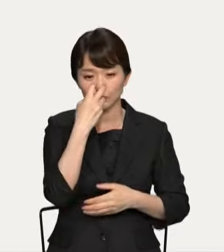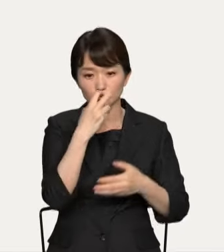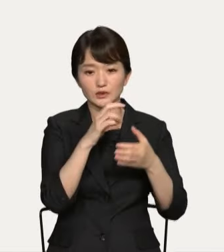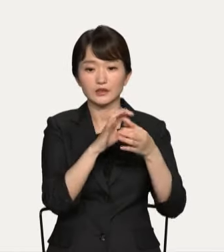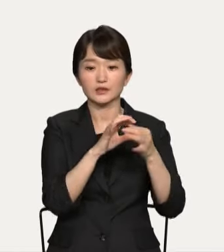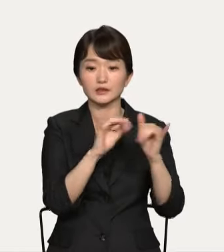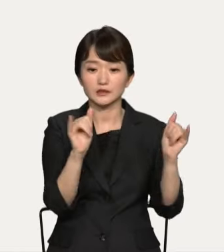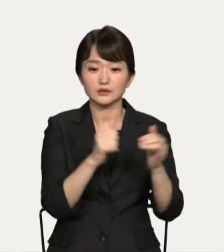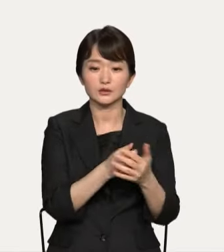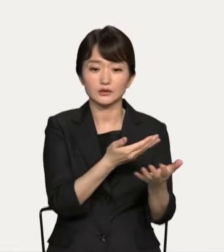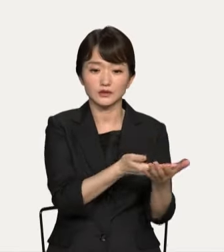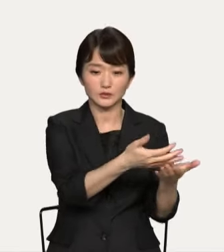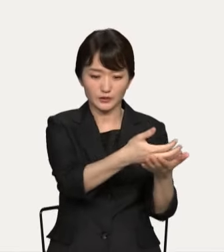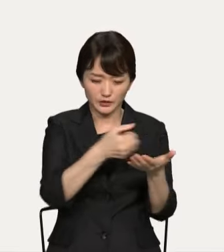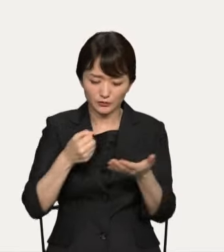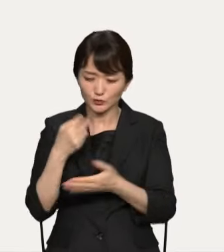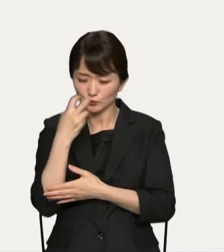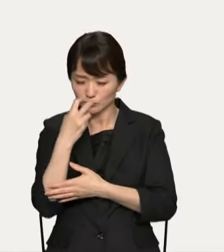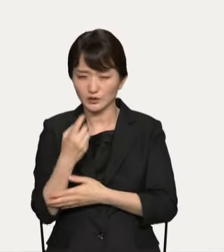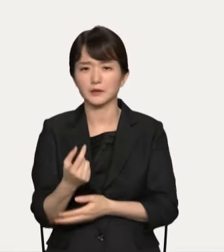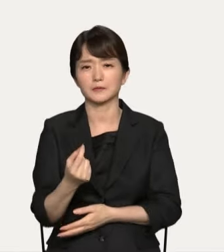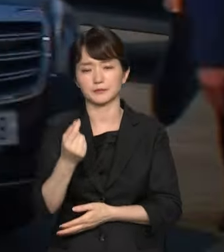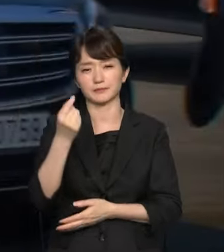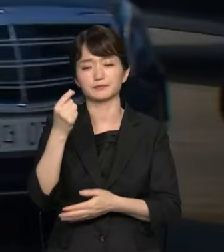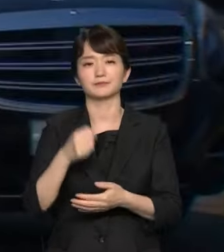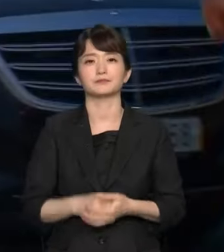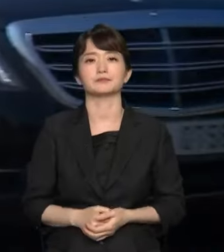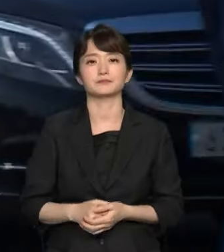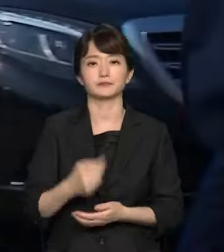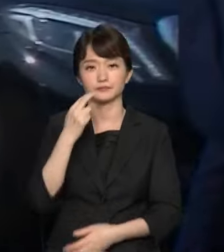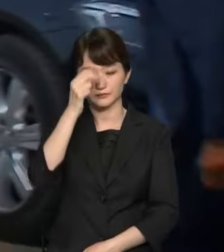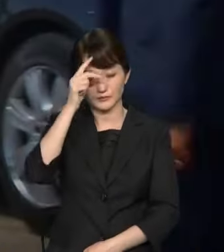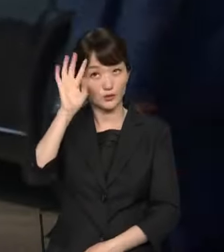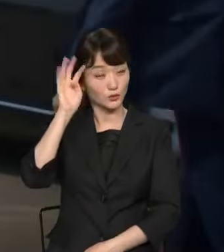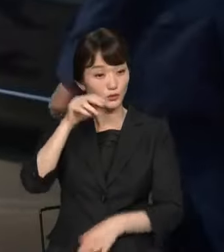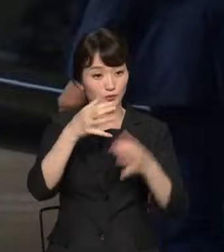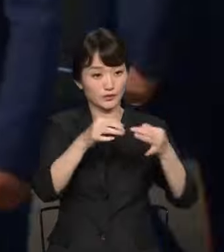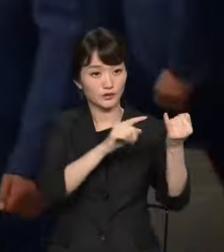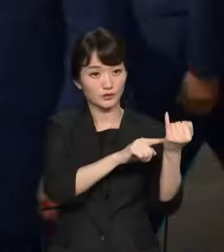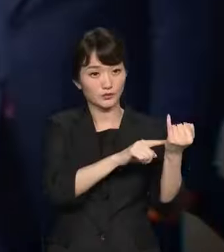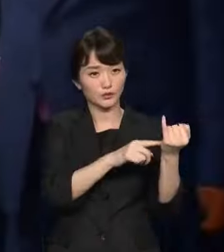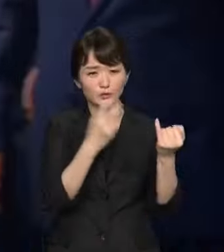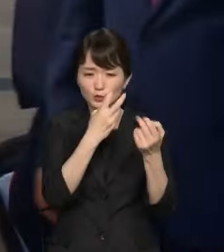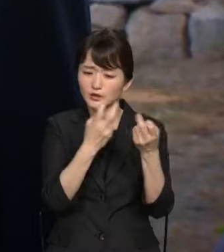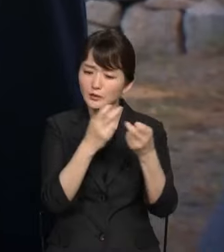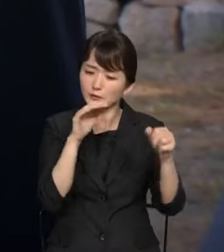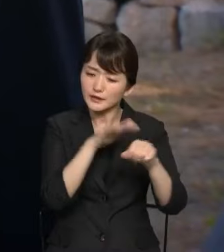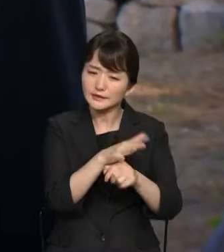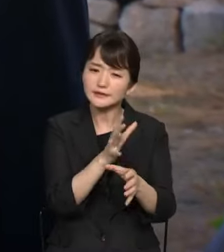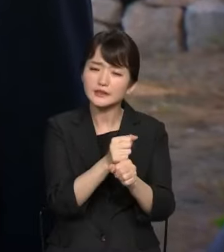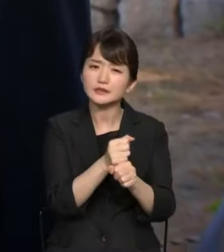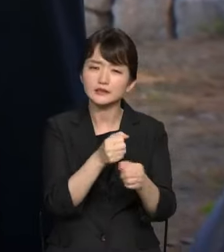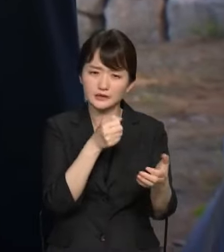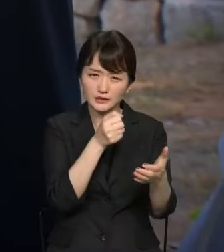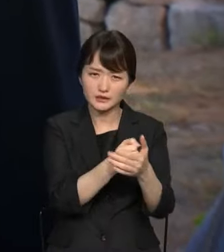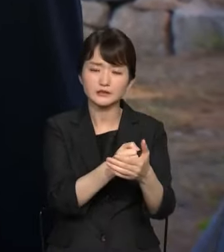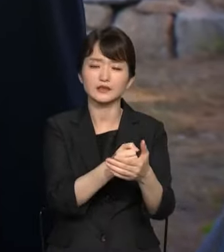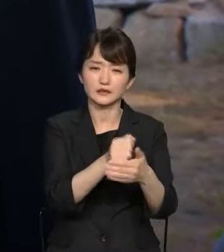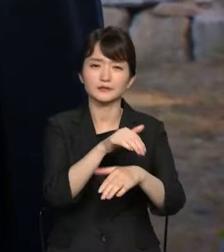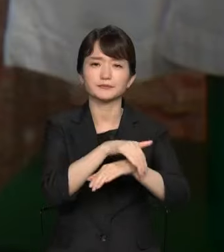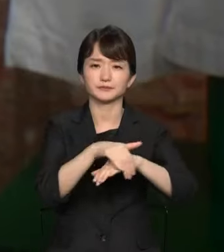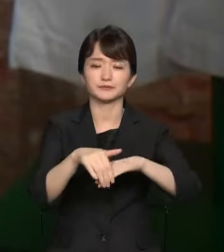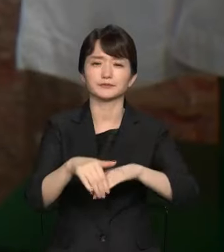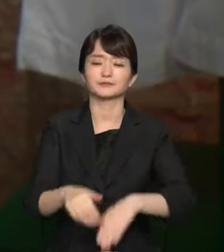수사가 상당히 진다고 전했습니다 검찰은 조 대한 조사 방식과 시기를 검토해 결정할 것으로